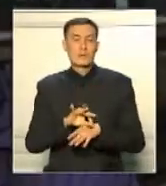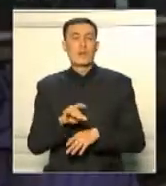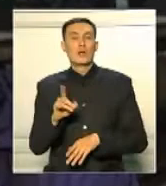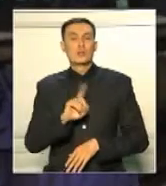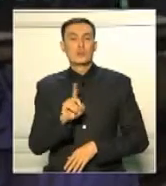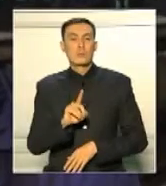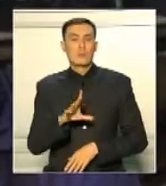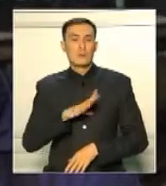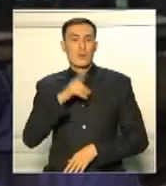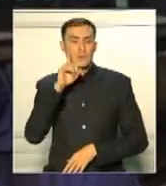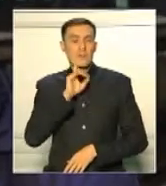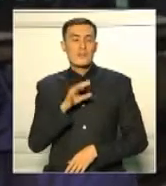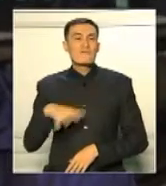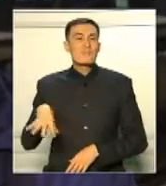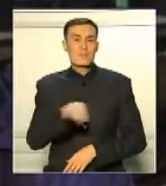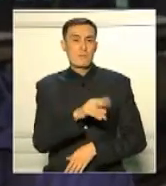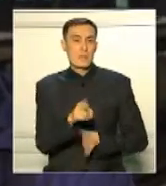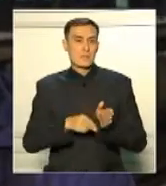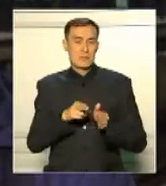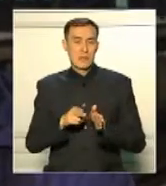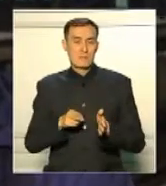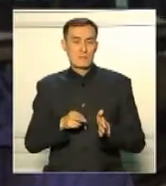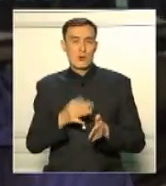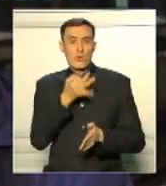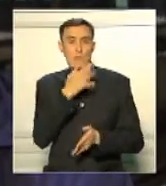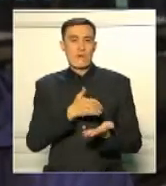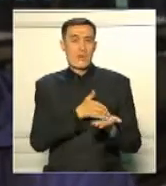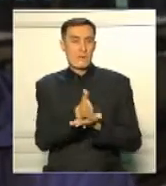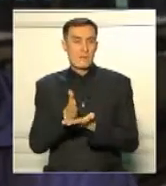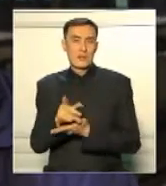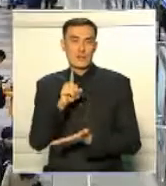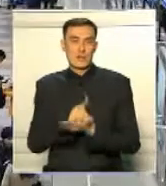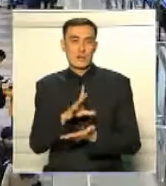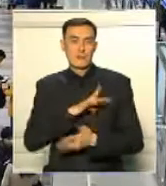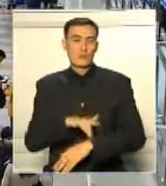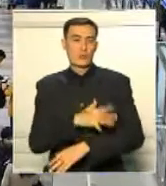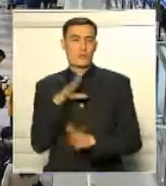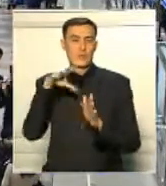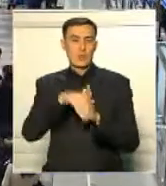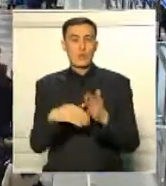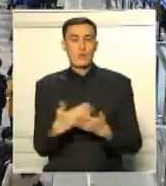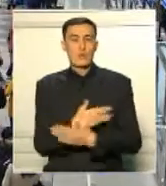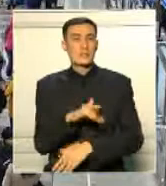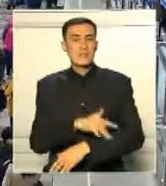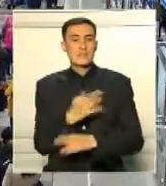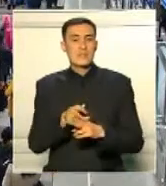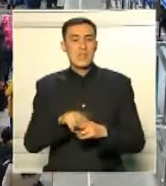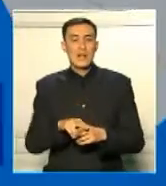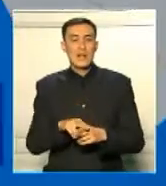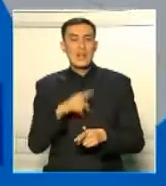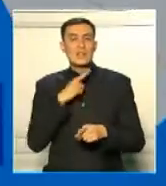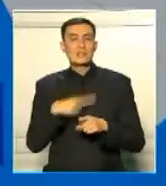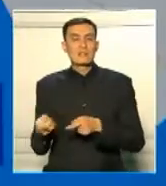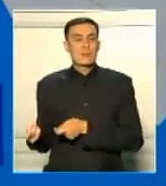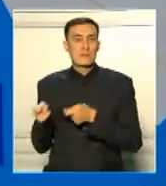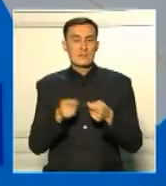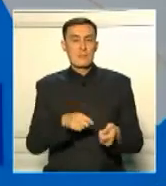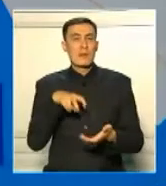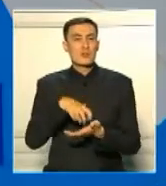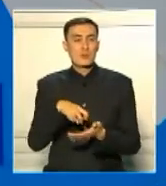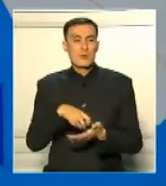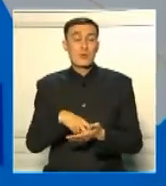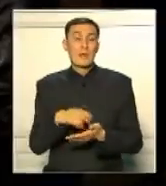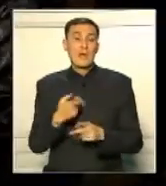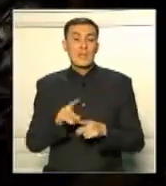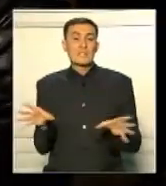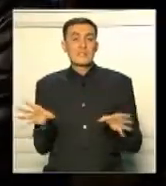поезда Тулпартальга, но все направления эту услугу внедрять. Еще один новый сервис – экспресс-перевозка почтовой корреспонденции.